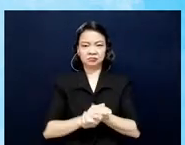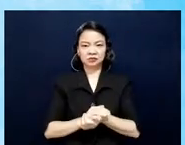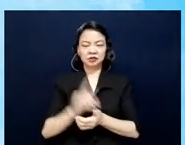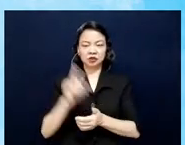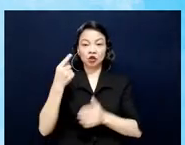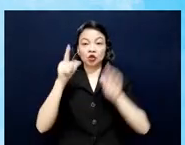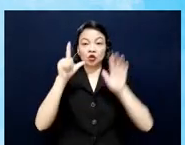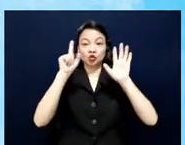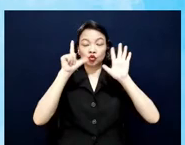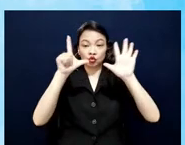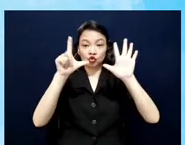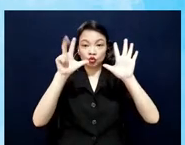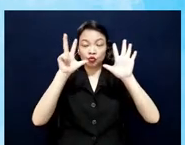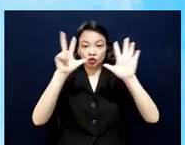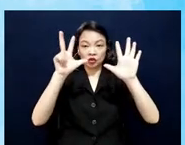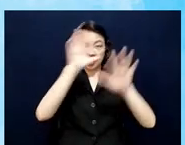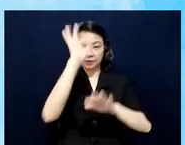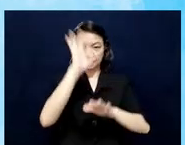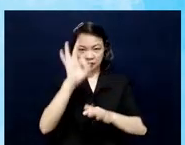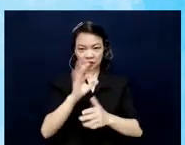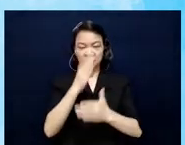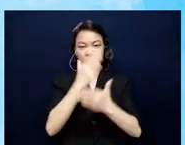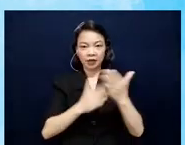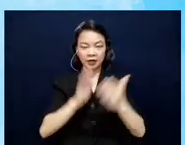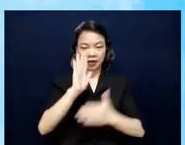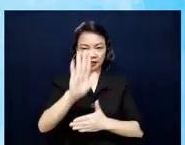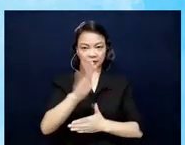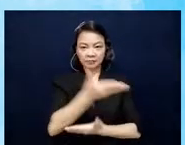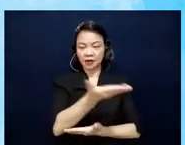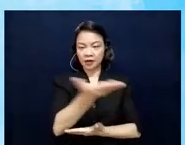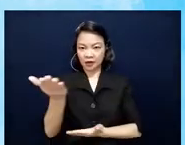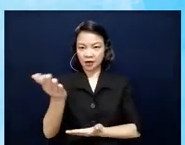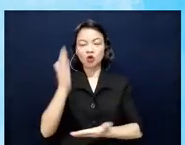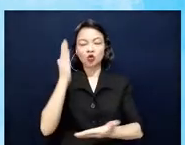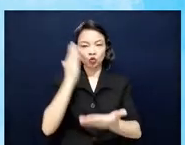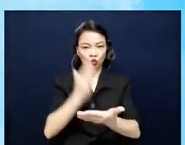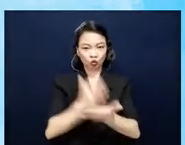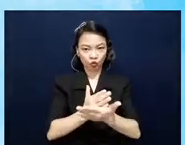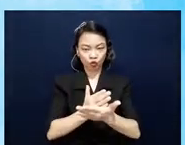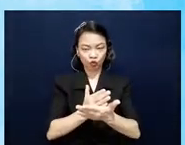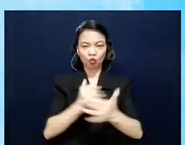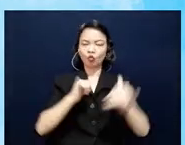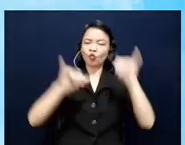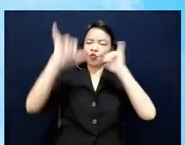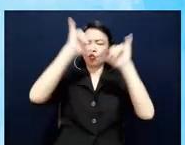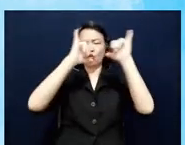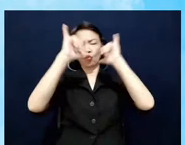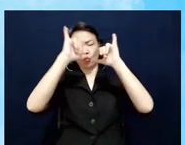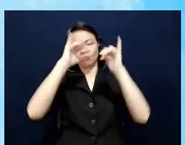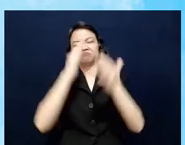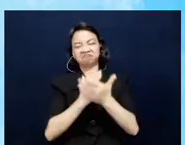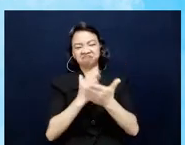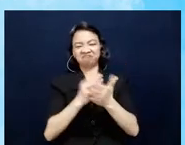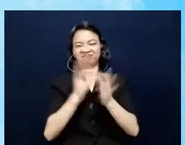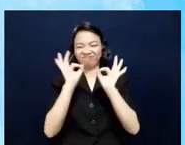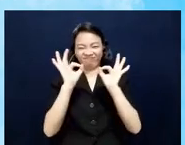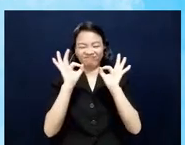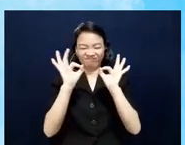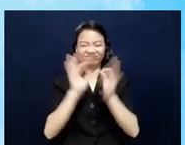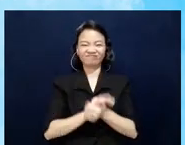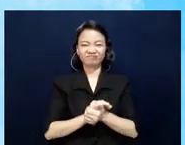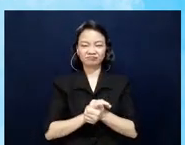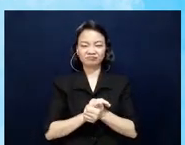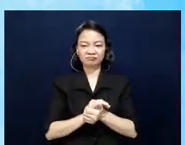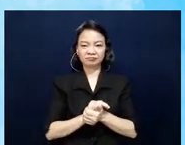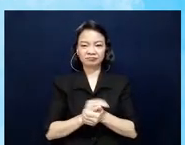karena sebagian dari mereka menghentikan kebiasaannya untuk mengkonsumsi alkohol. Nah, terkait dengan hari